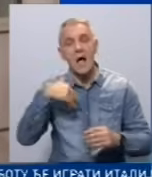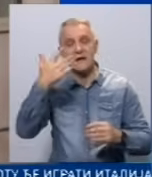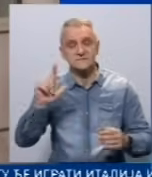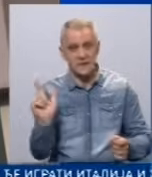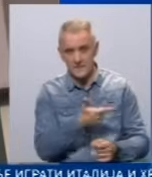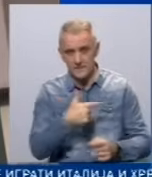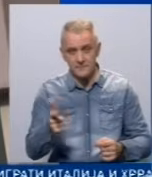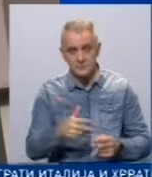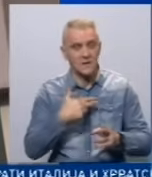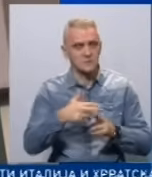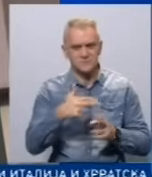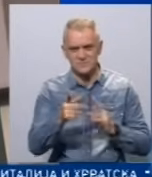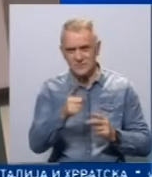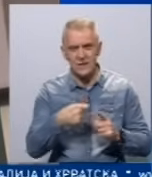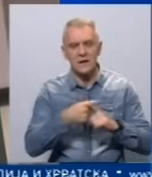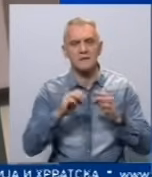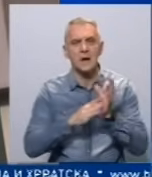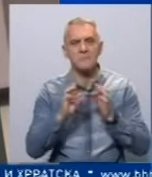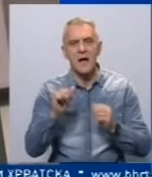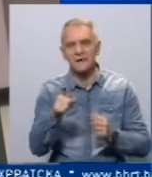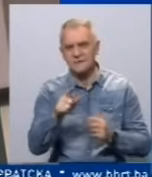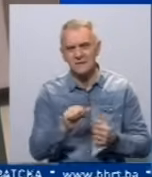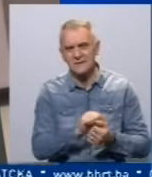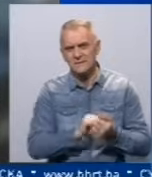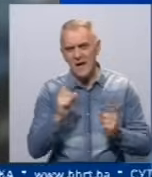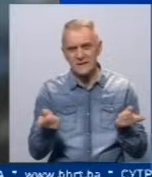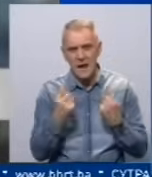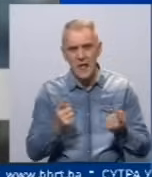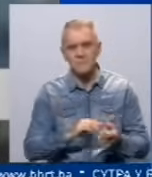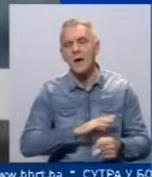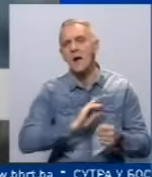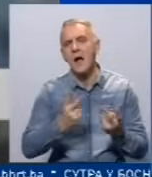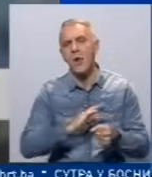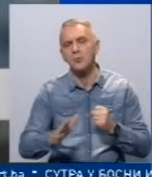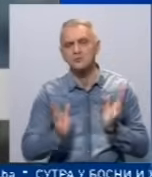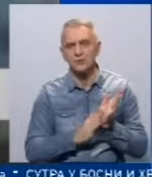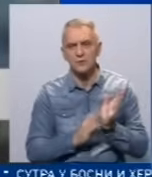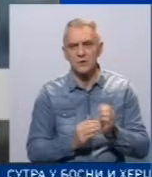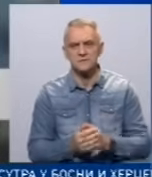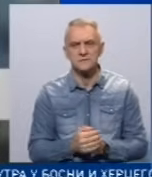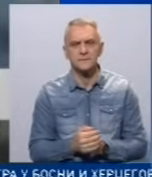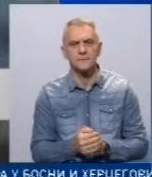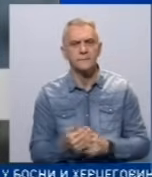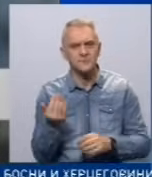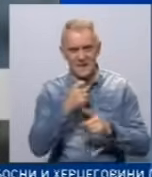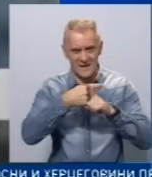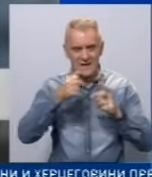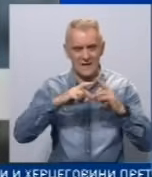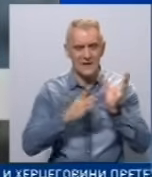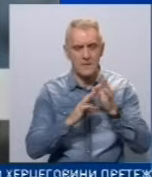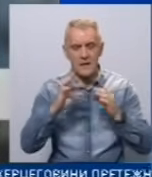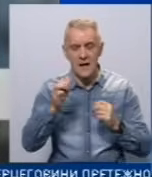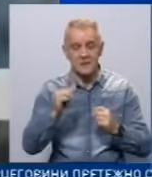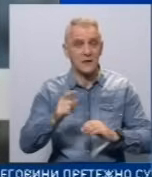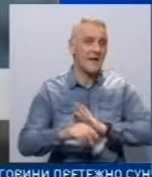sa automobila ukloni reklamu Kramara kako bi uništio dokaze. Nakon što su mu predstavnici društva Autosalon Kramar na sastanku